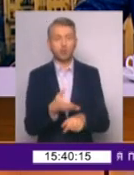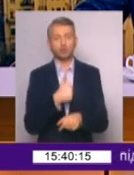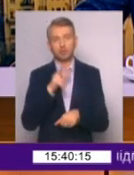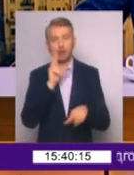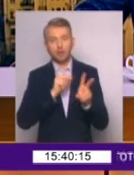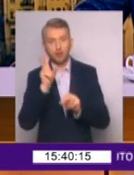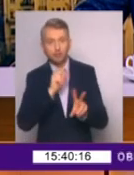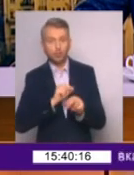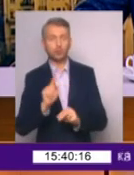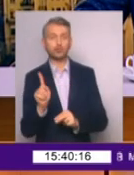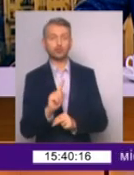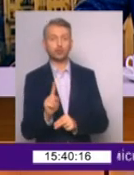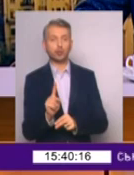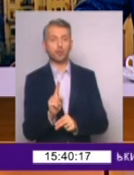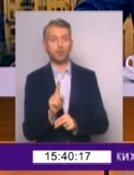надіємося, що